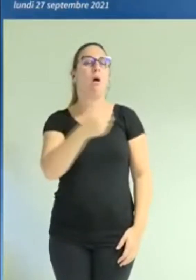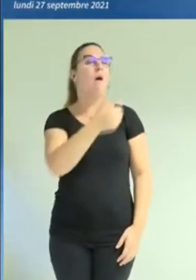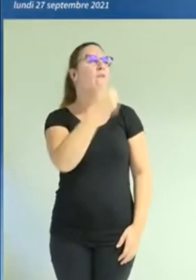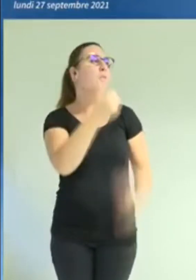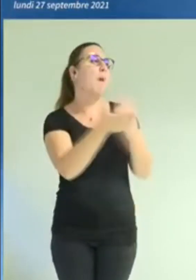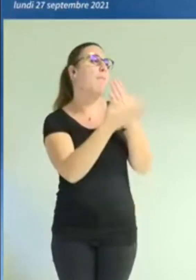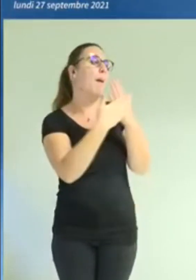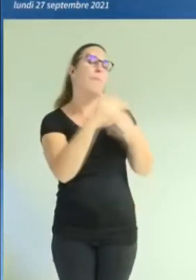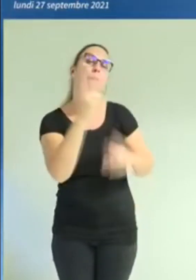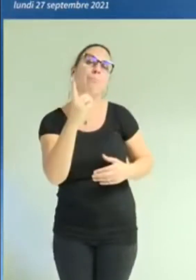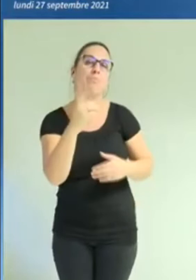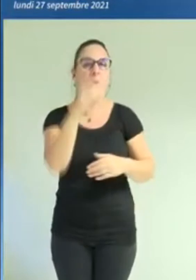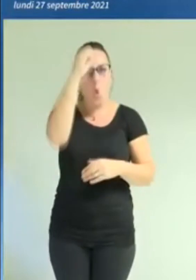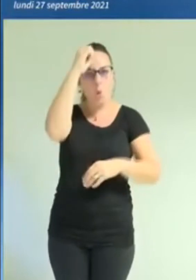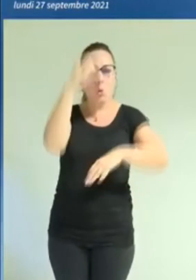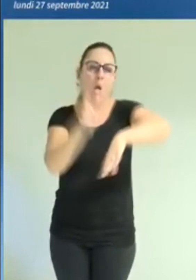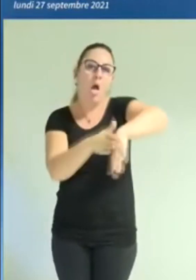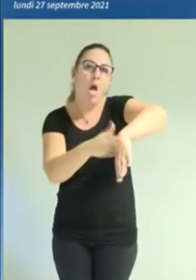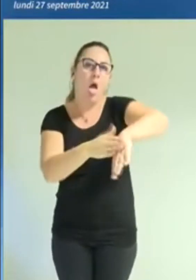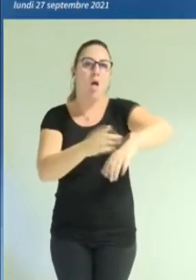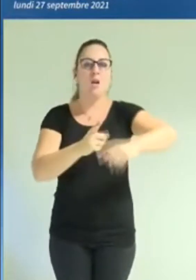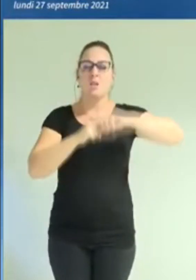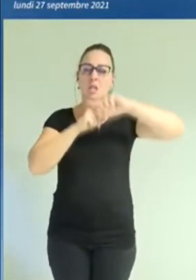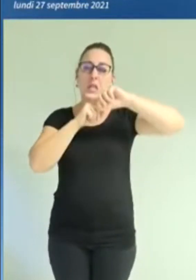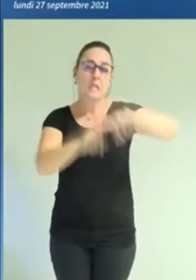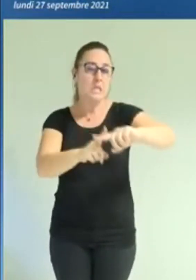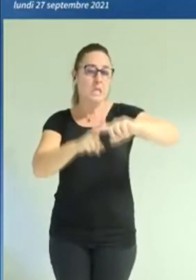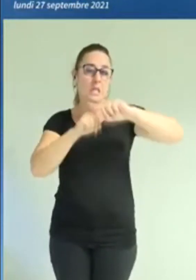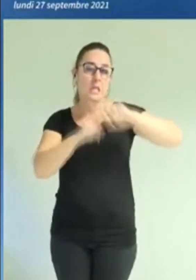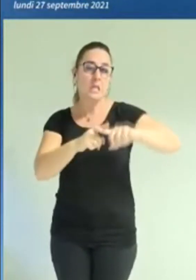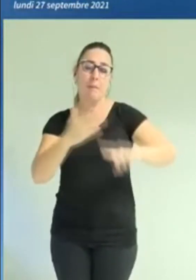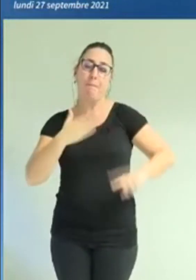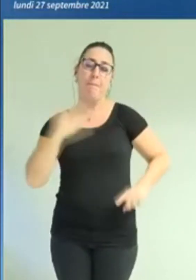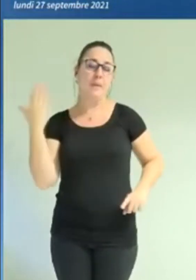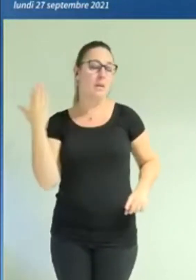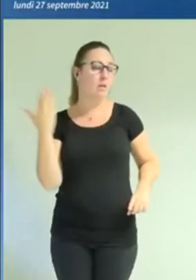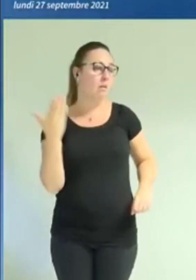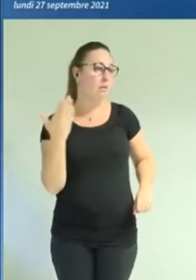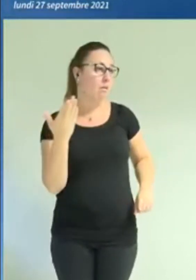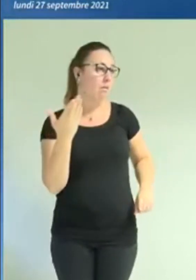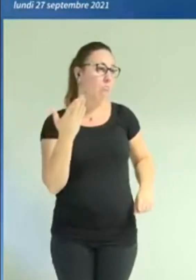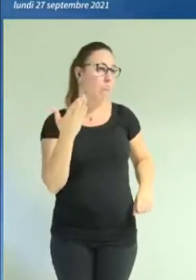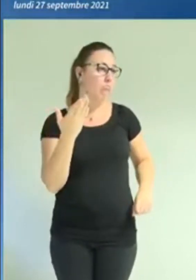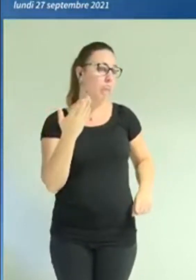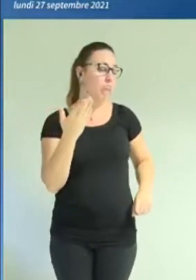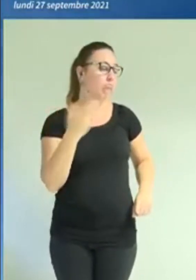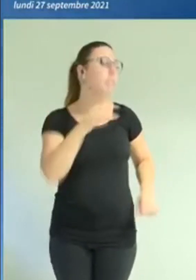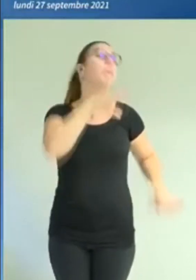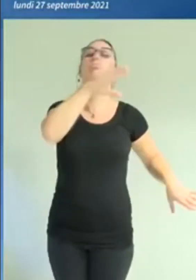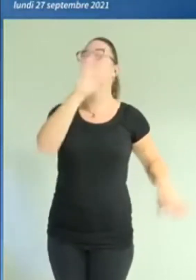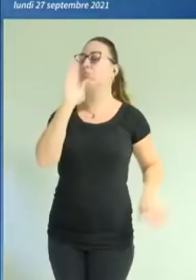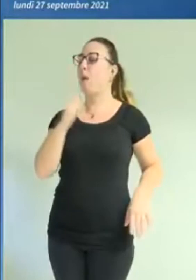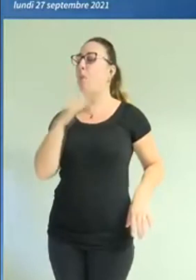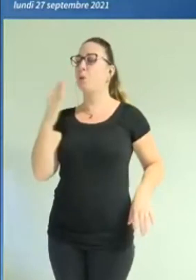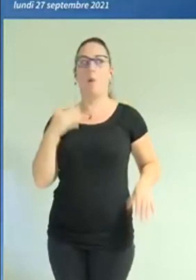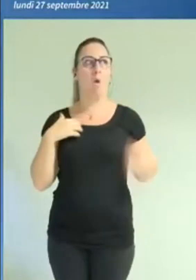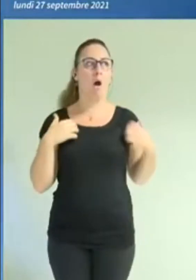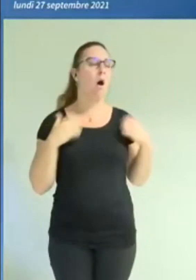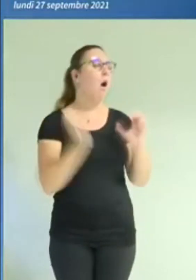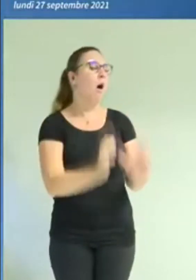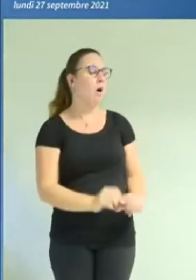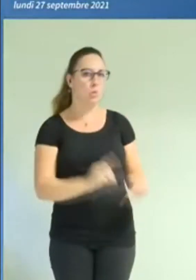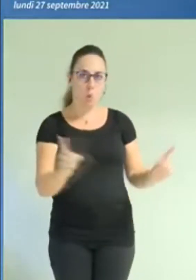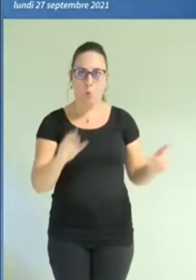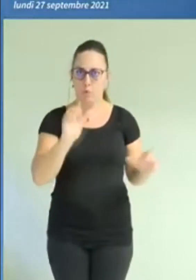sont malvenues, votre stigmatisation me concernant ne m'impressionne évidemment pas. Il s'agit d'éviter de répondre sur le